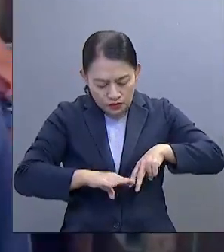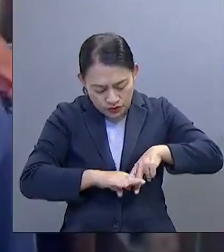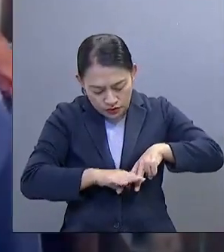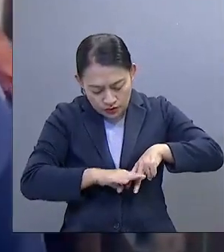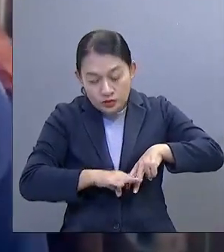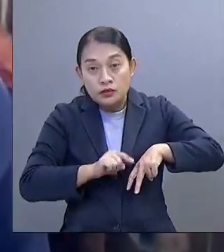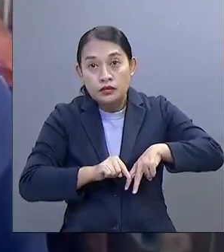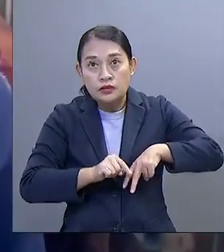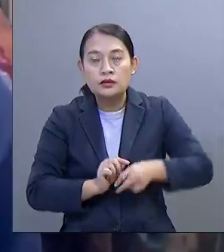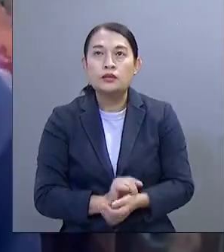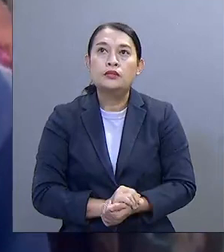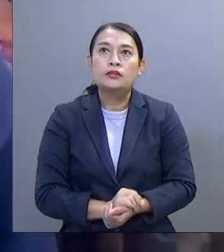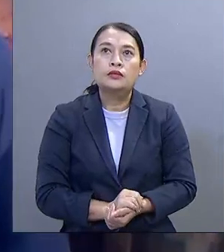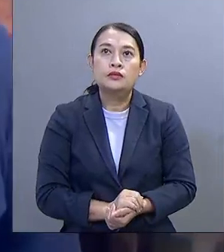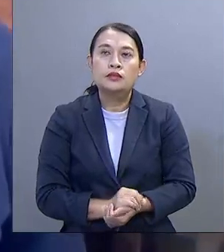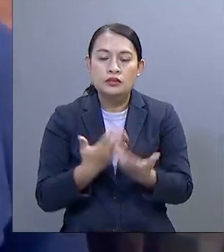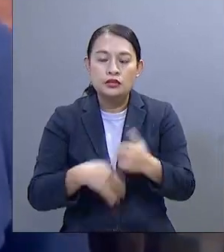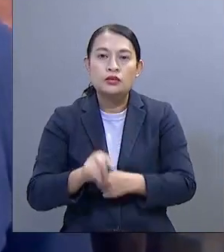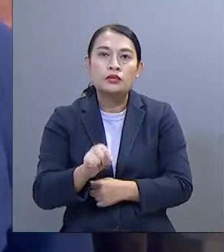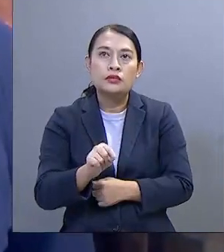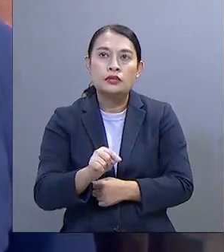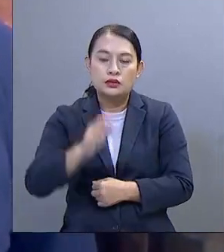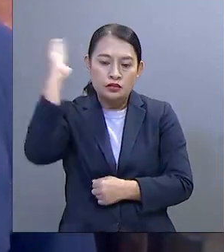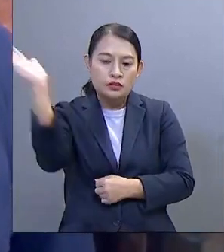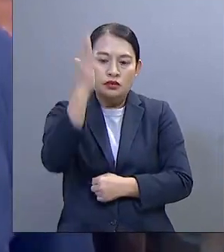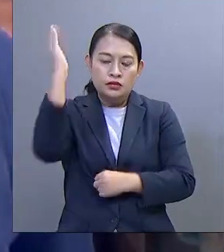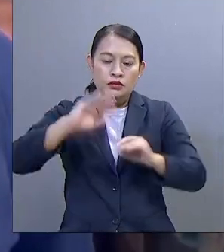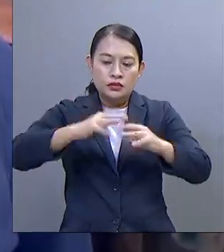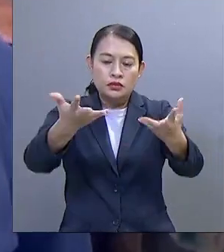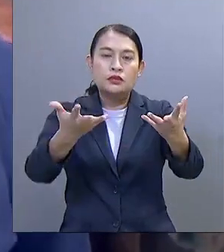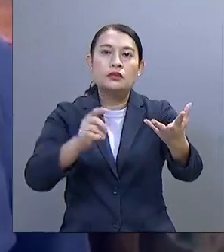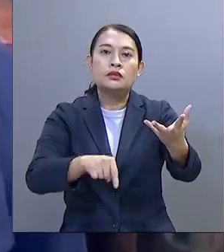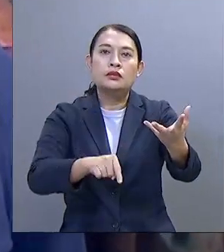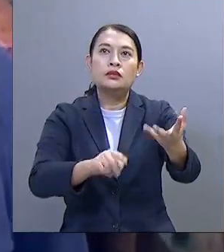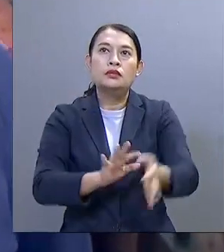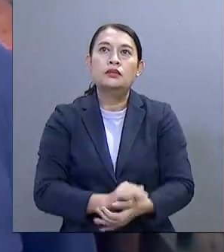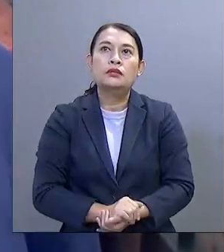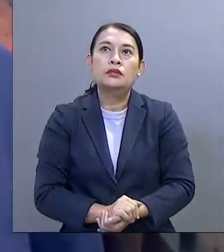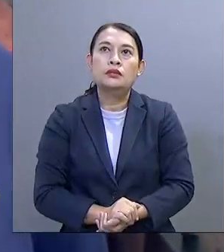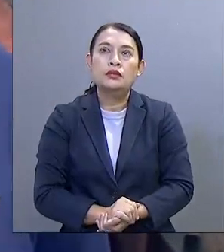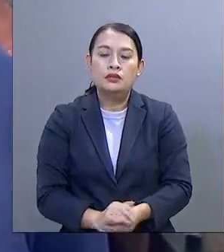นกlsjs โภัresident โ vidéos อรอ